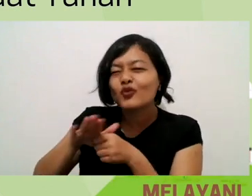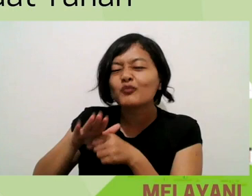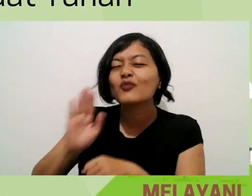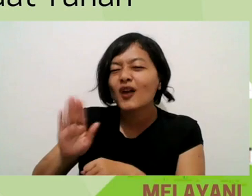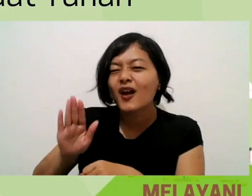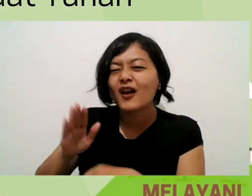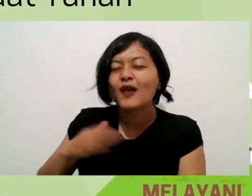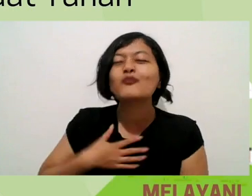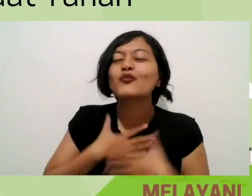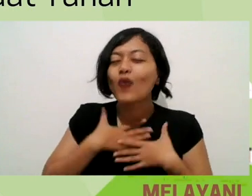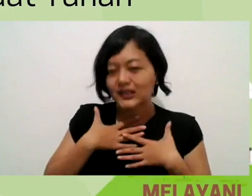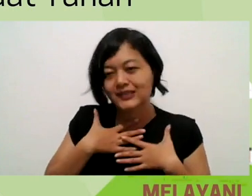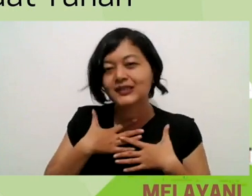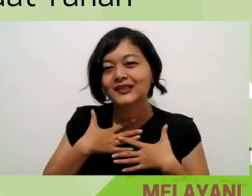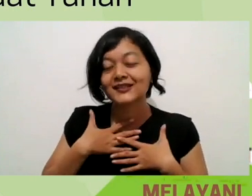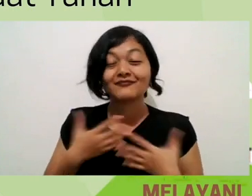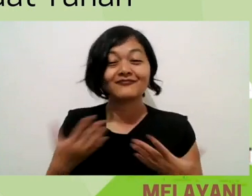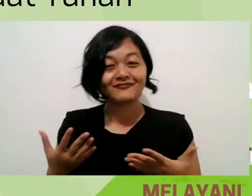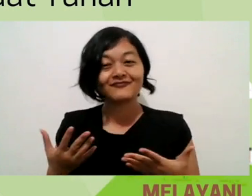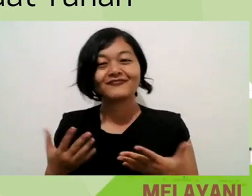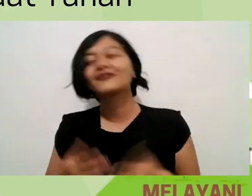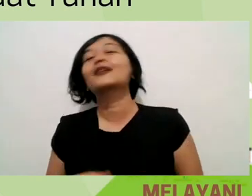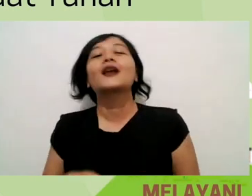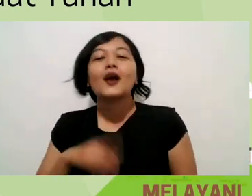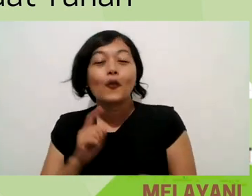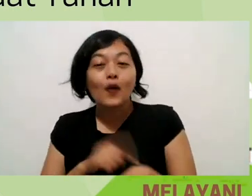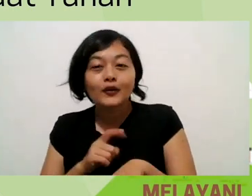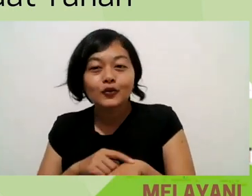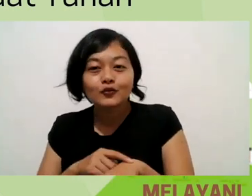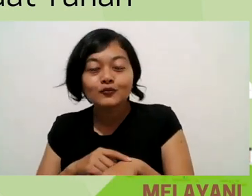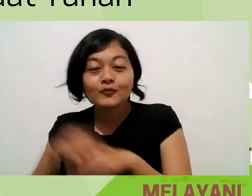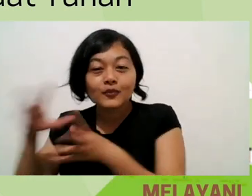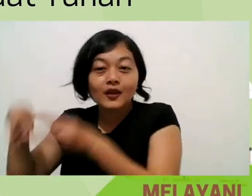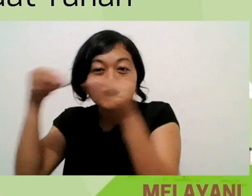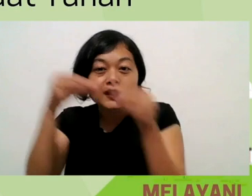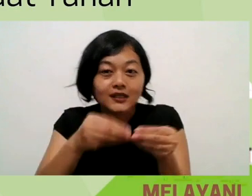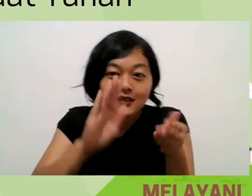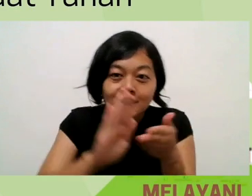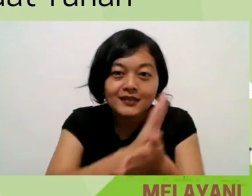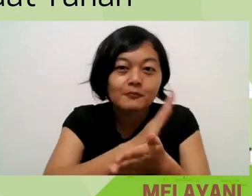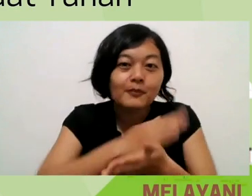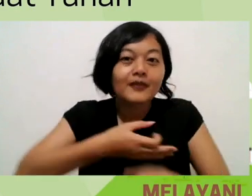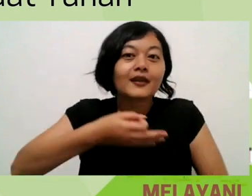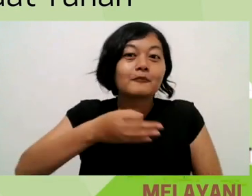alih-alih mengambil dan memanfaatkannya untuk mencapai hal yang lebih baik,